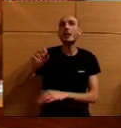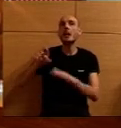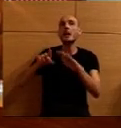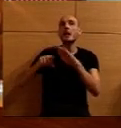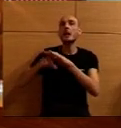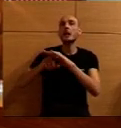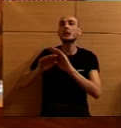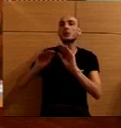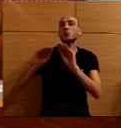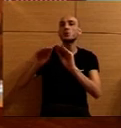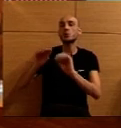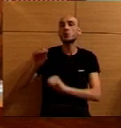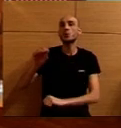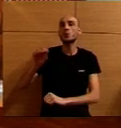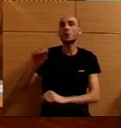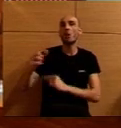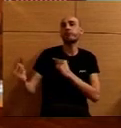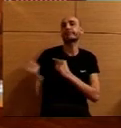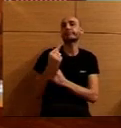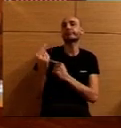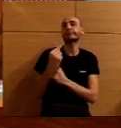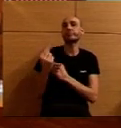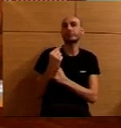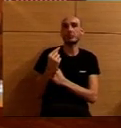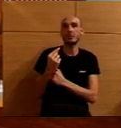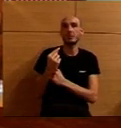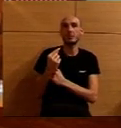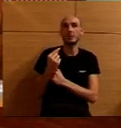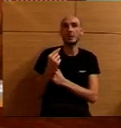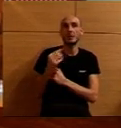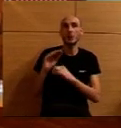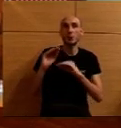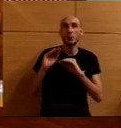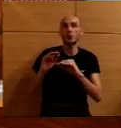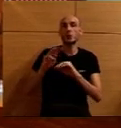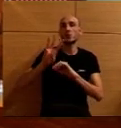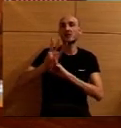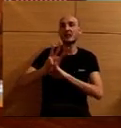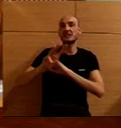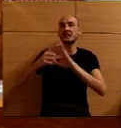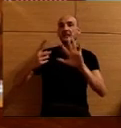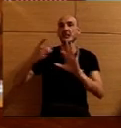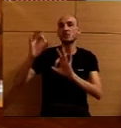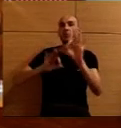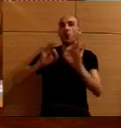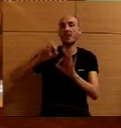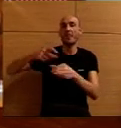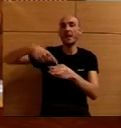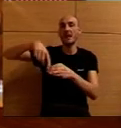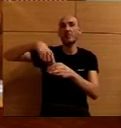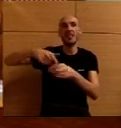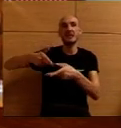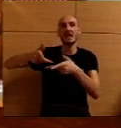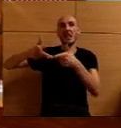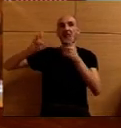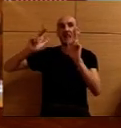té dificultat de cobrir les vacants i té un gestor que té el 36% de la plantilla de les places vacants, segons les dades que dona